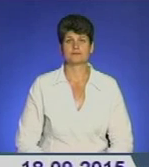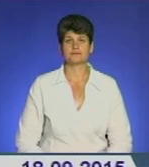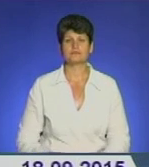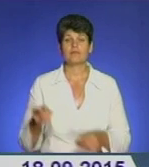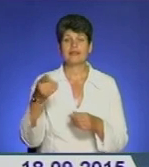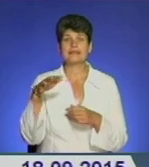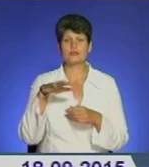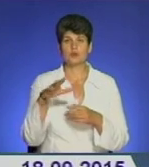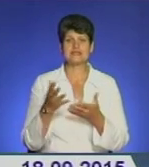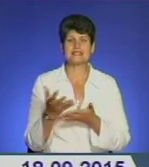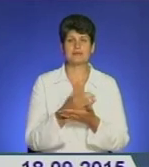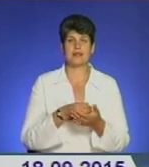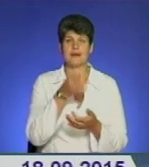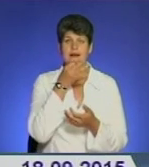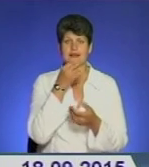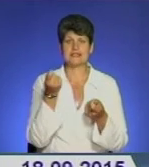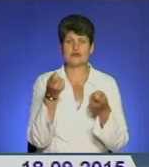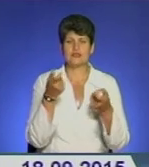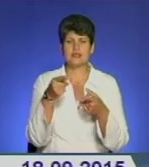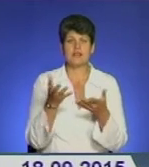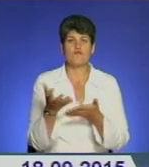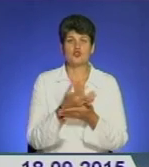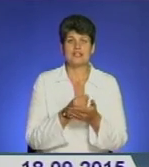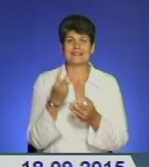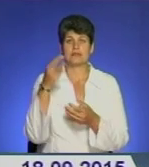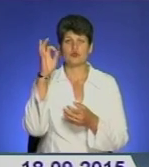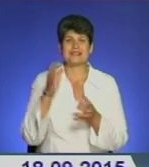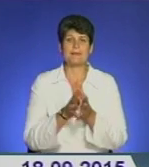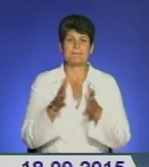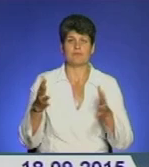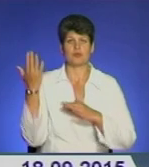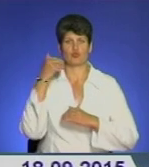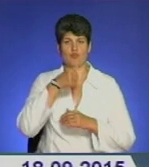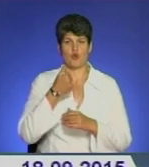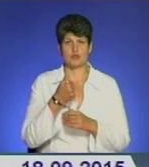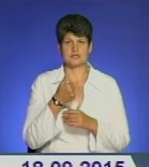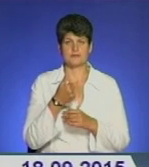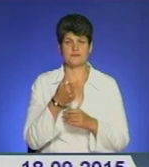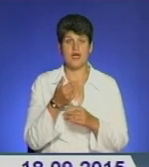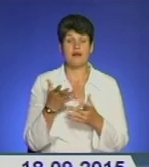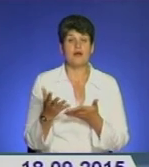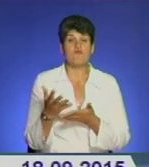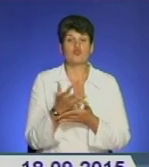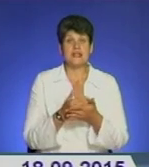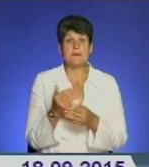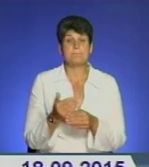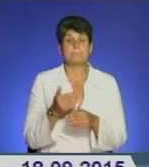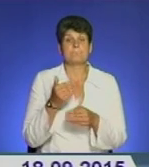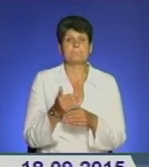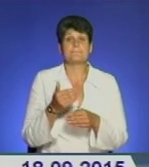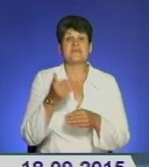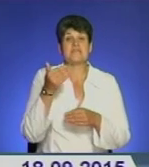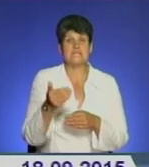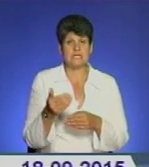На Тернопільщині зібрали ранні зернові. Їх врожайність на 3% вища, ніж у минулому році. А от на врожайність пізніх зернових